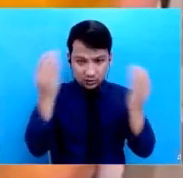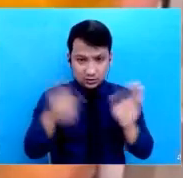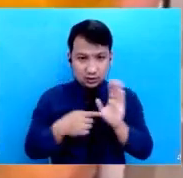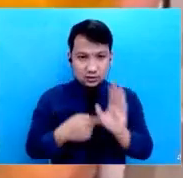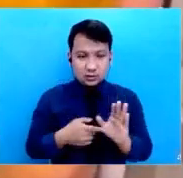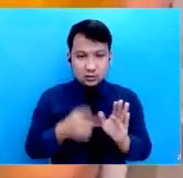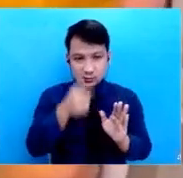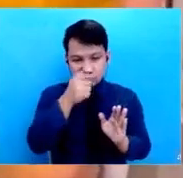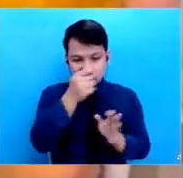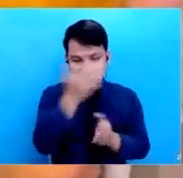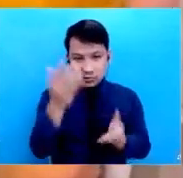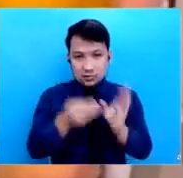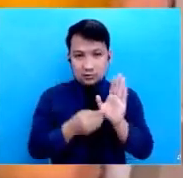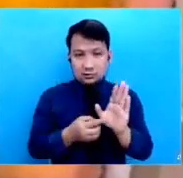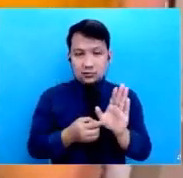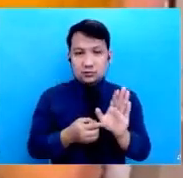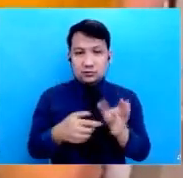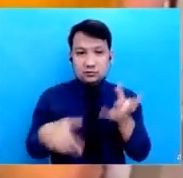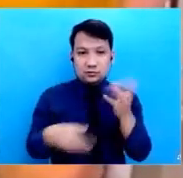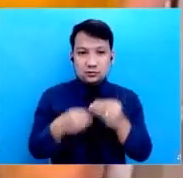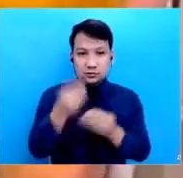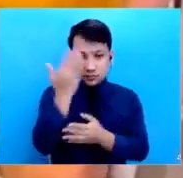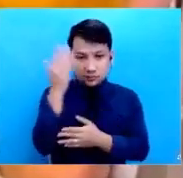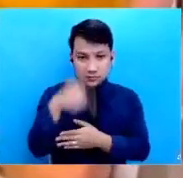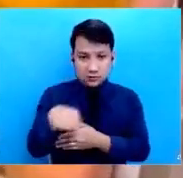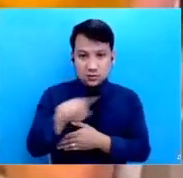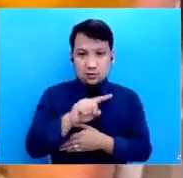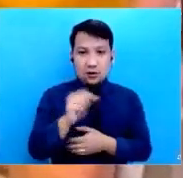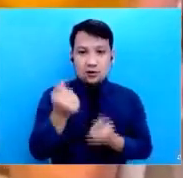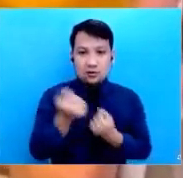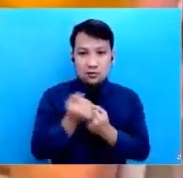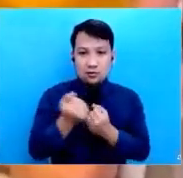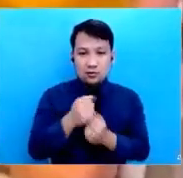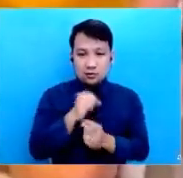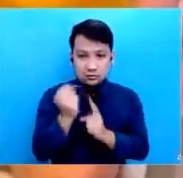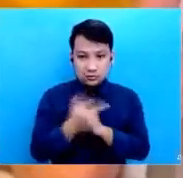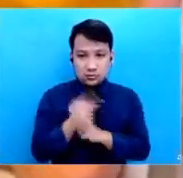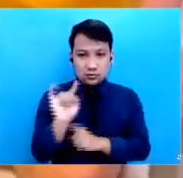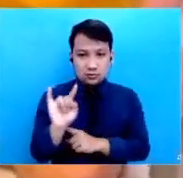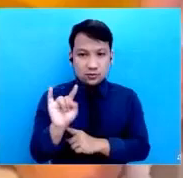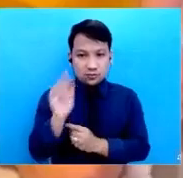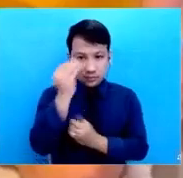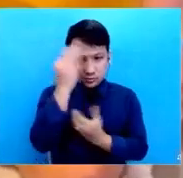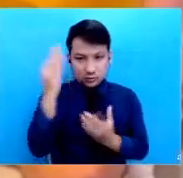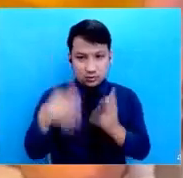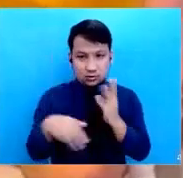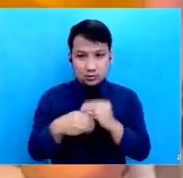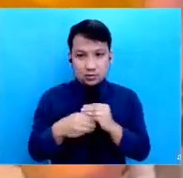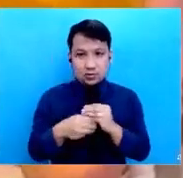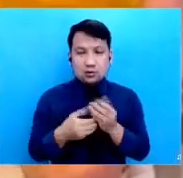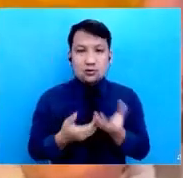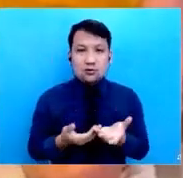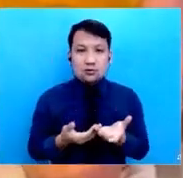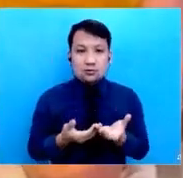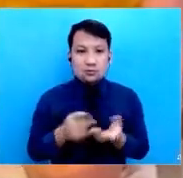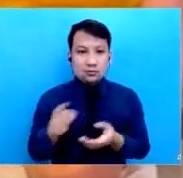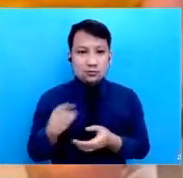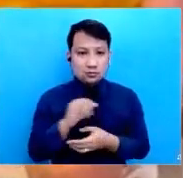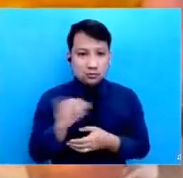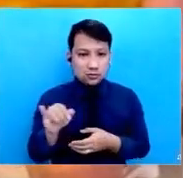Happy birthday, Tito Noy! Happy birthday, Tito Noy! I love you! Lumutang si Chris Aquino sa social media para batiin ang happy birthday si late former President Noynoy